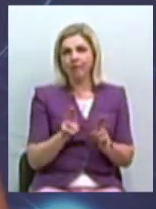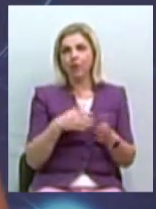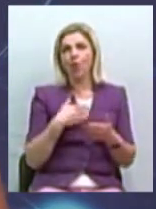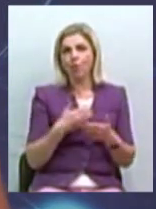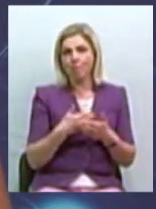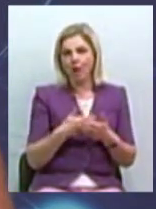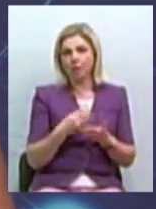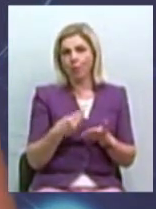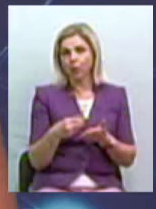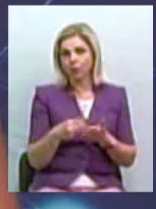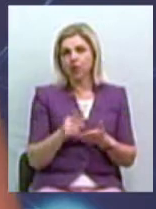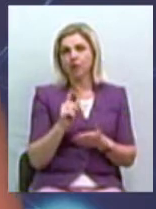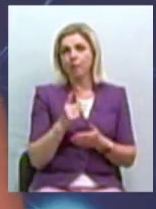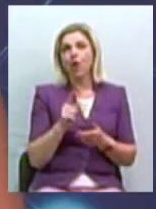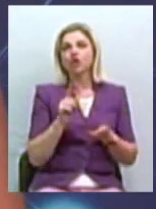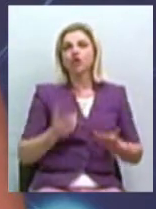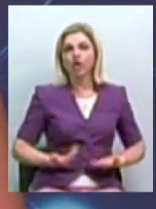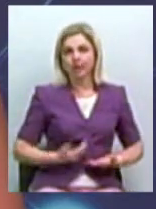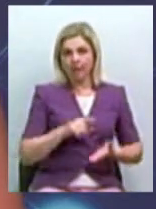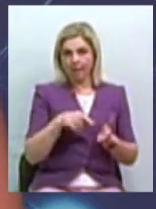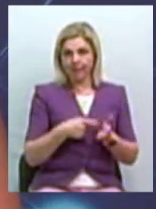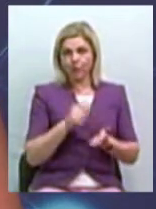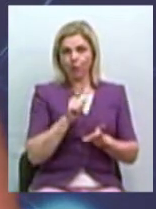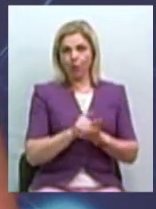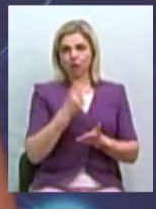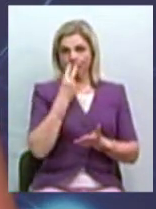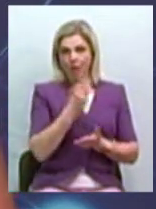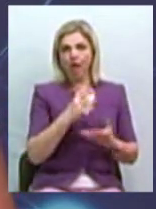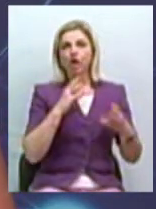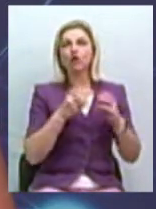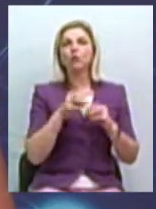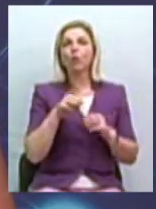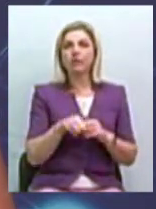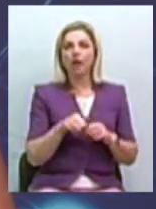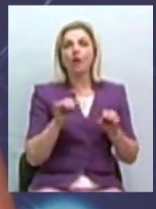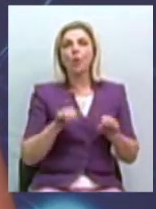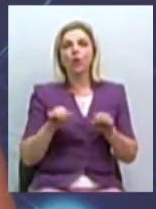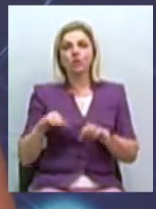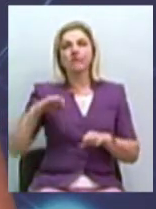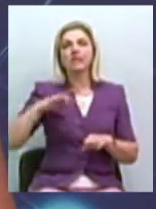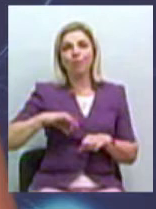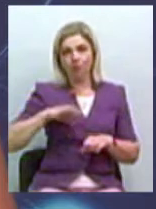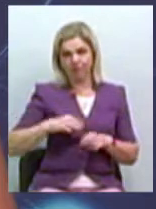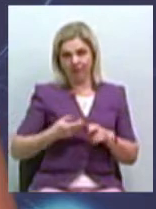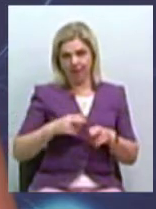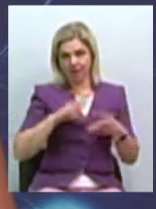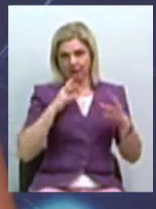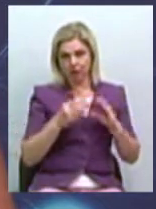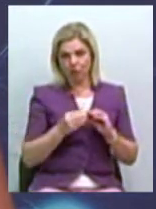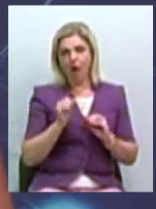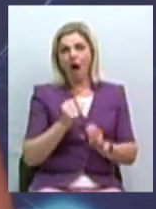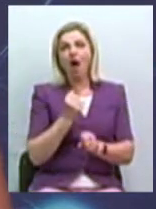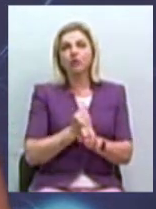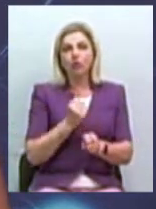повинні ми побачити, і мешканці міста, да, повинні побачити результат, можливість скористатися даним результатом. А розробка